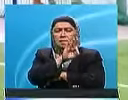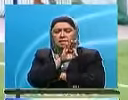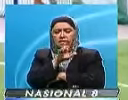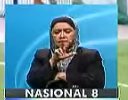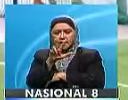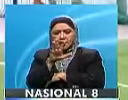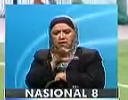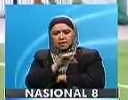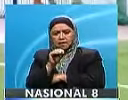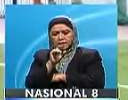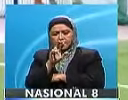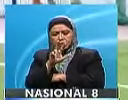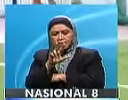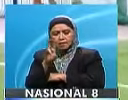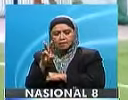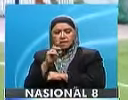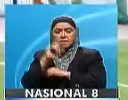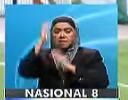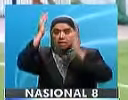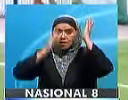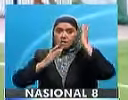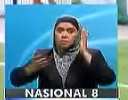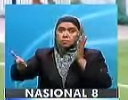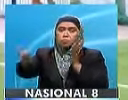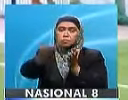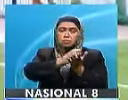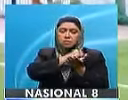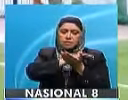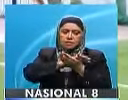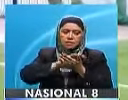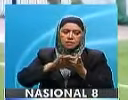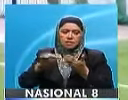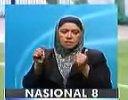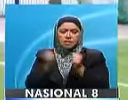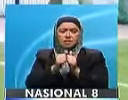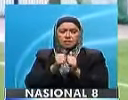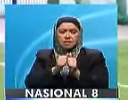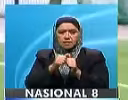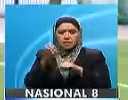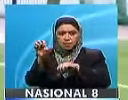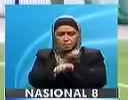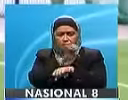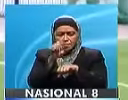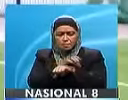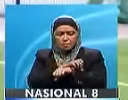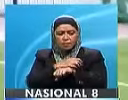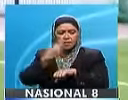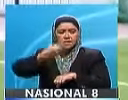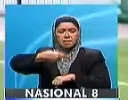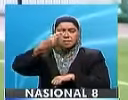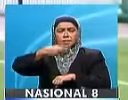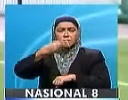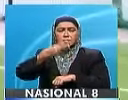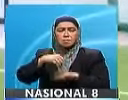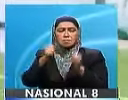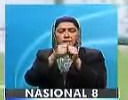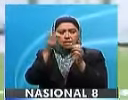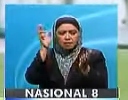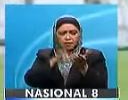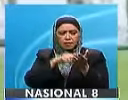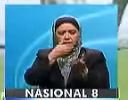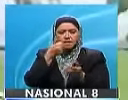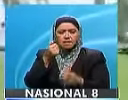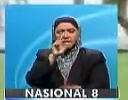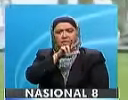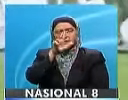manis, Malaysia menyapu bersih acara tersebut dengan emas milik Muhammad Hafiz Abu Bakar dengan catatan terbaik 33.69